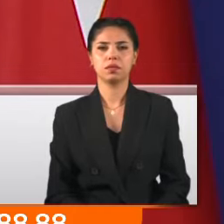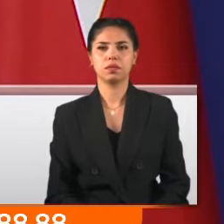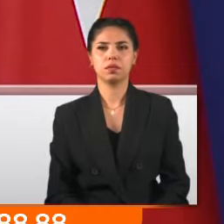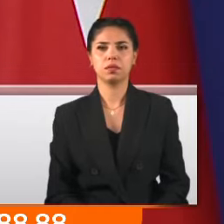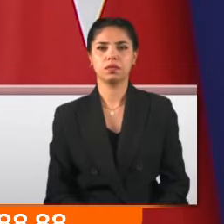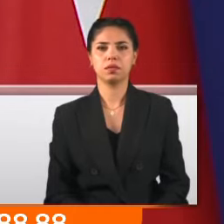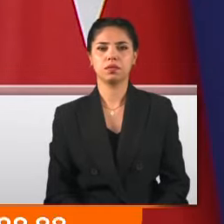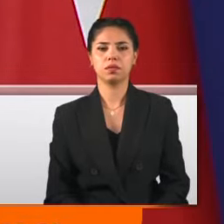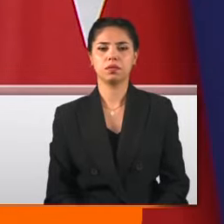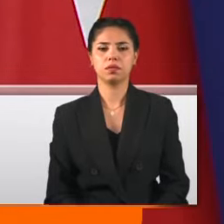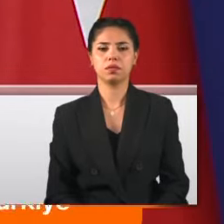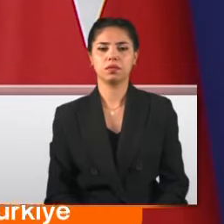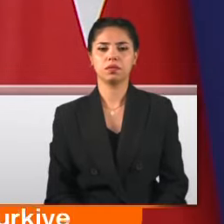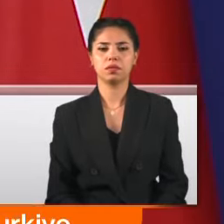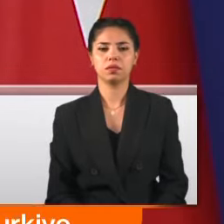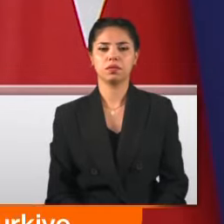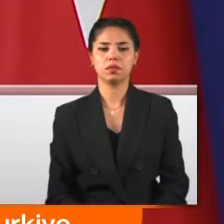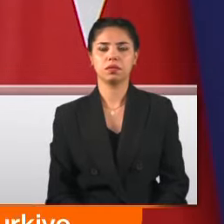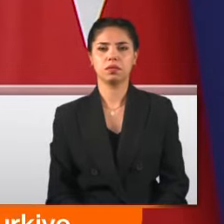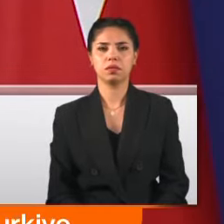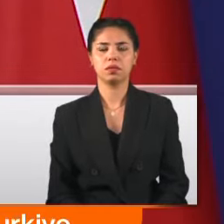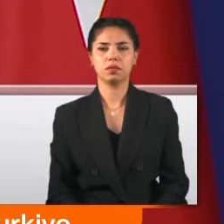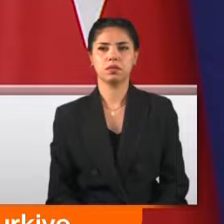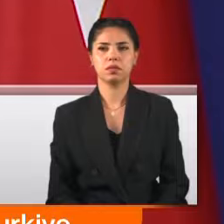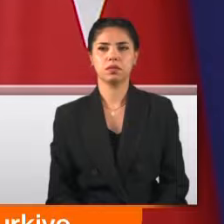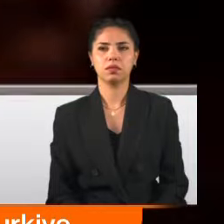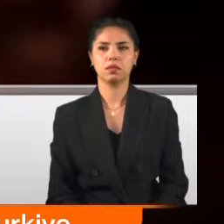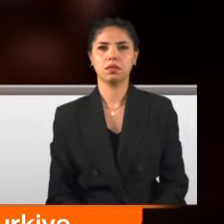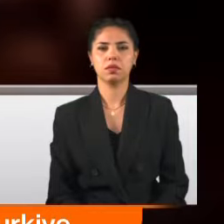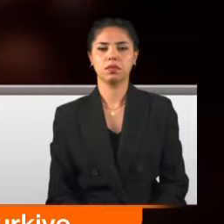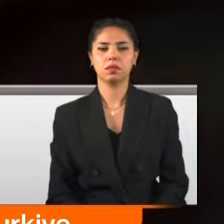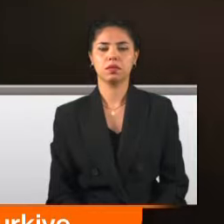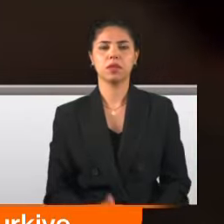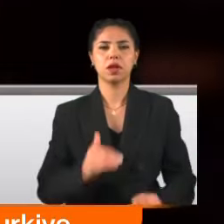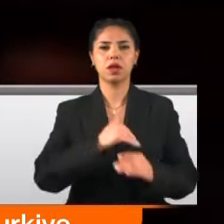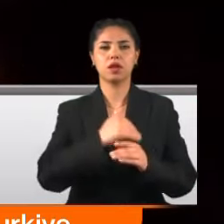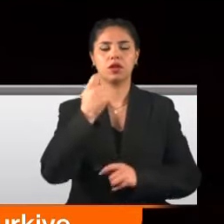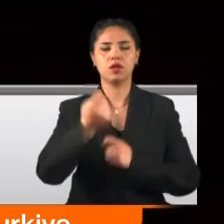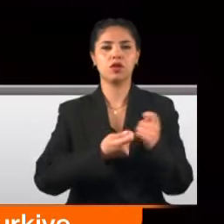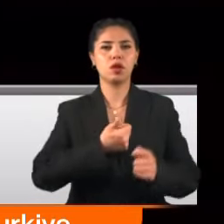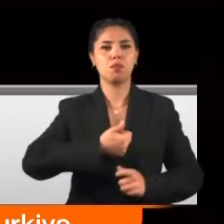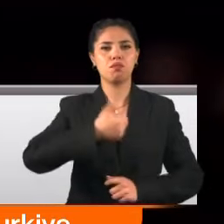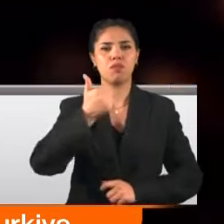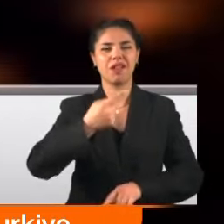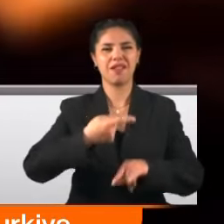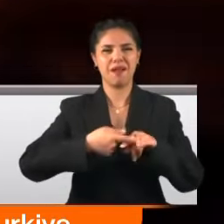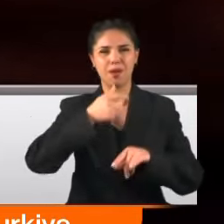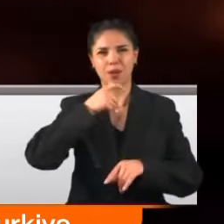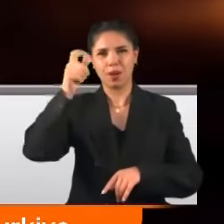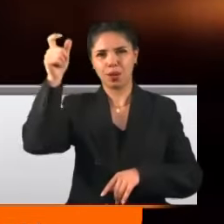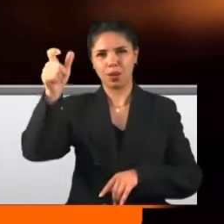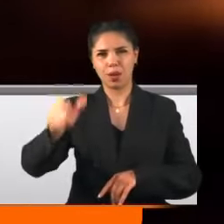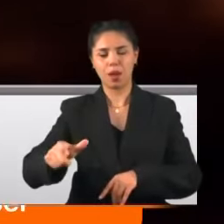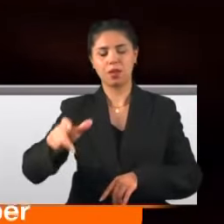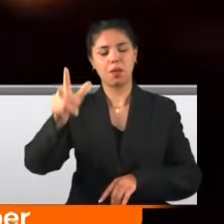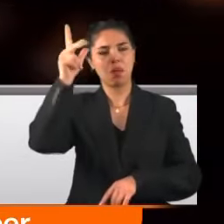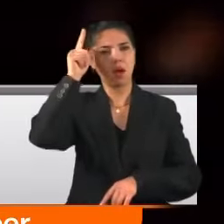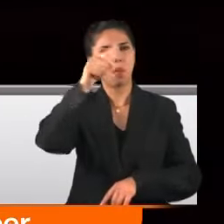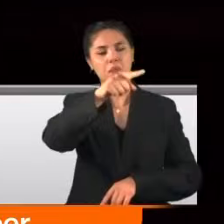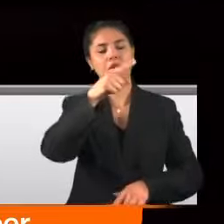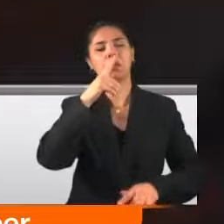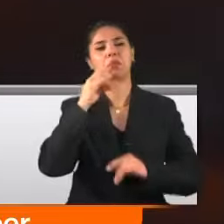soykırımın ne başlaması ne devam etmesi mümkün değildi. Dışişleri Bakanı Hakan Fidan'ın da hedef aldığı Amerika,